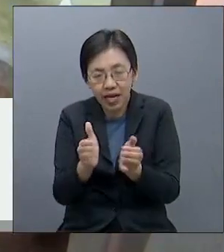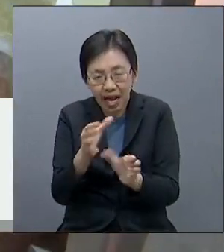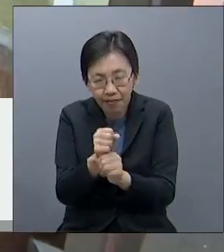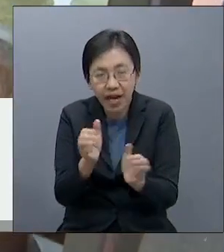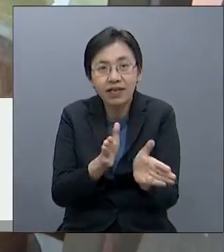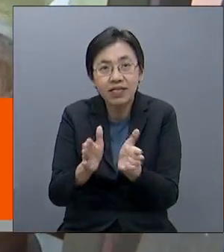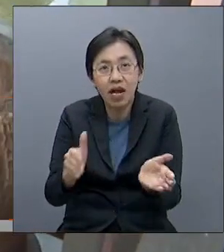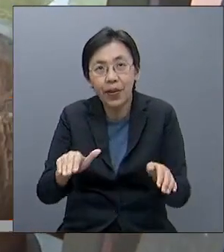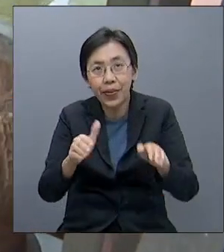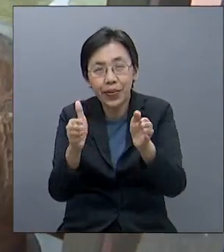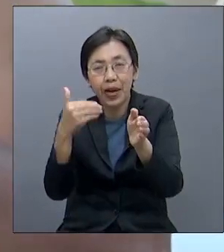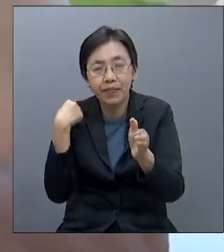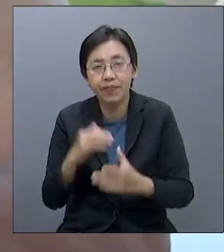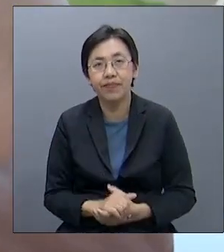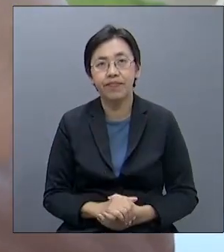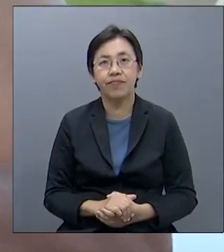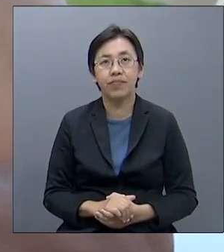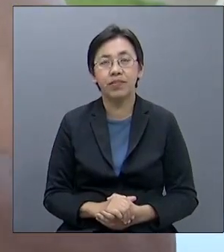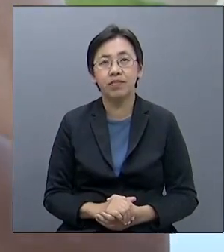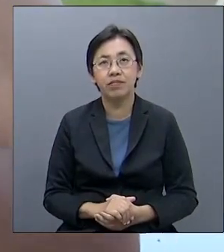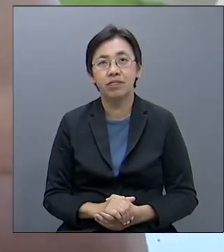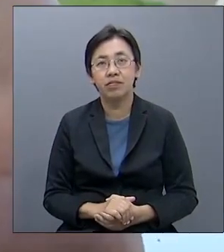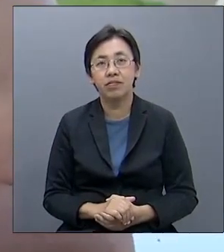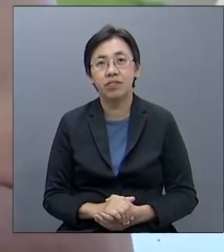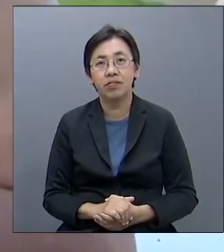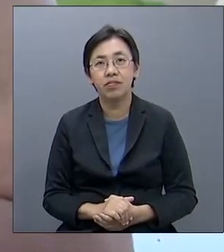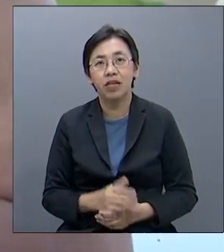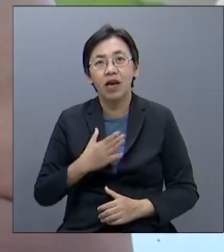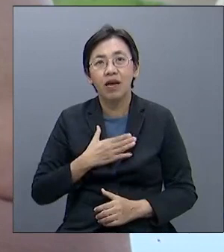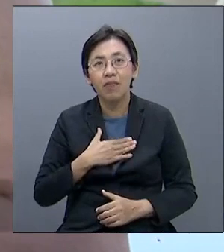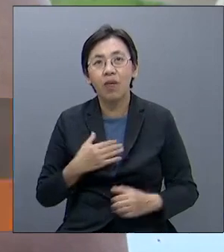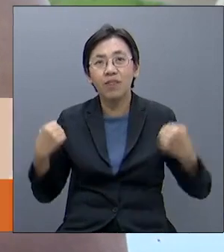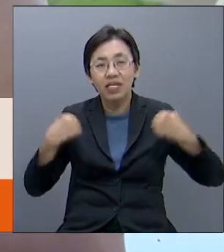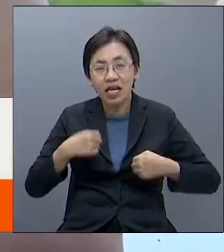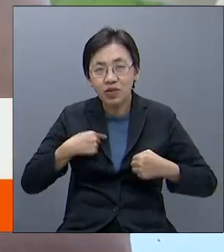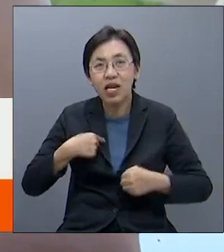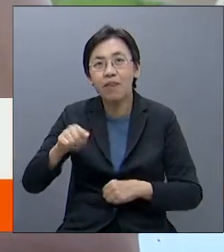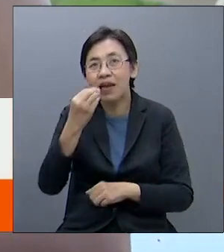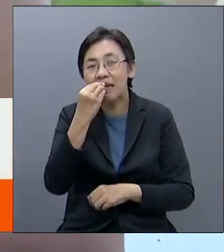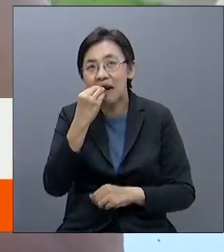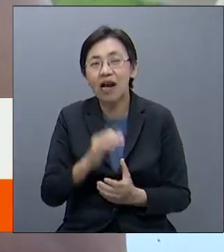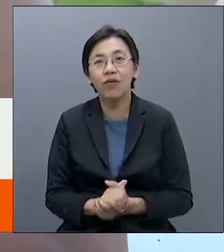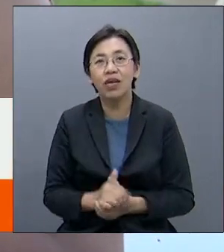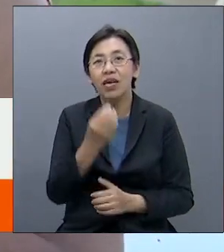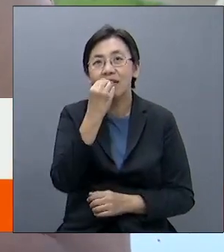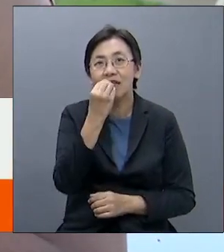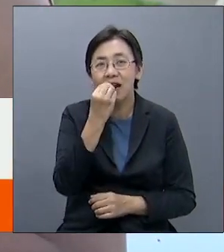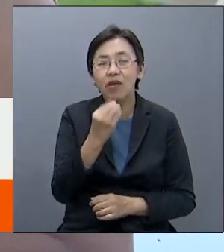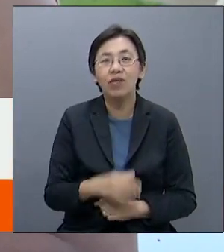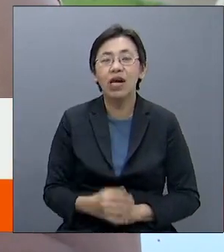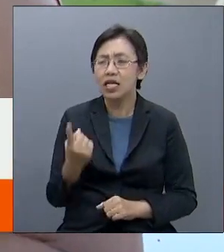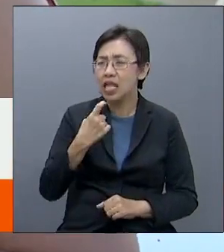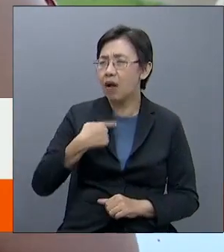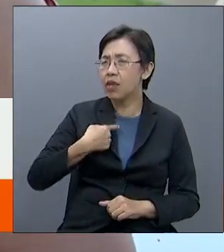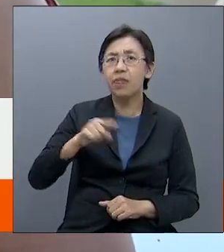5ประเทศเขาทึ่งผมหมดเลยผมแต่งชุดนี้ไปกินข้าวกับเขาเขาว่า Where you from เ